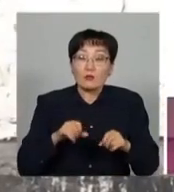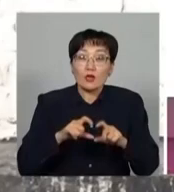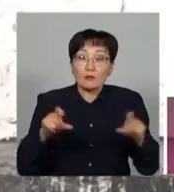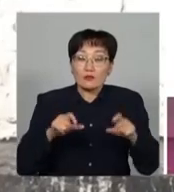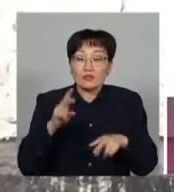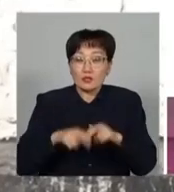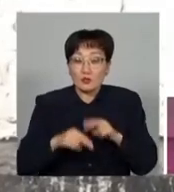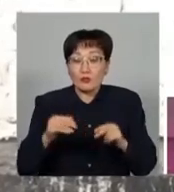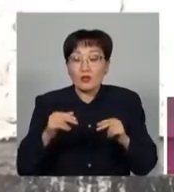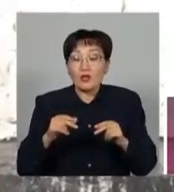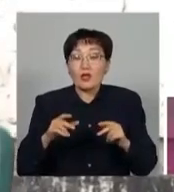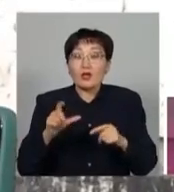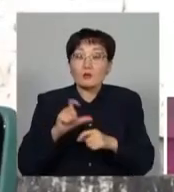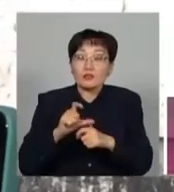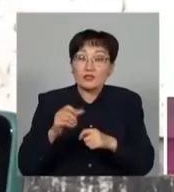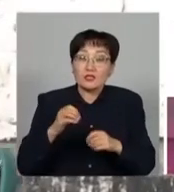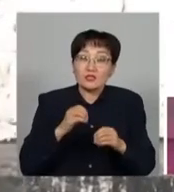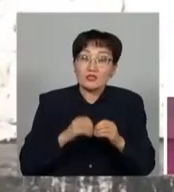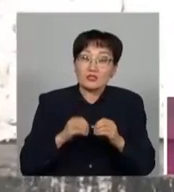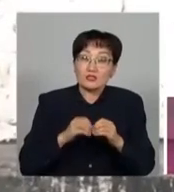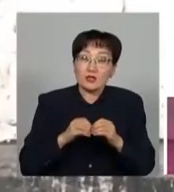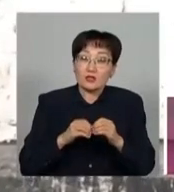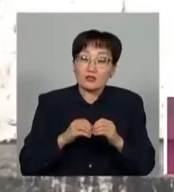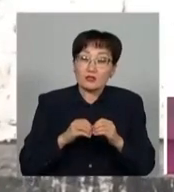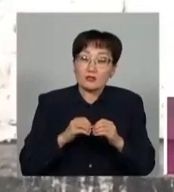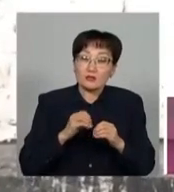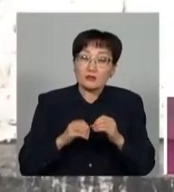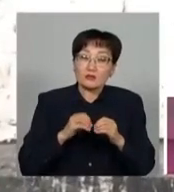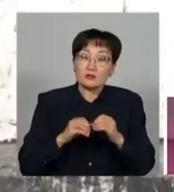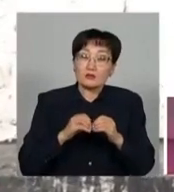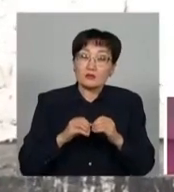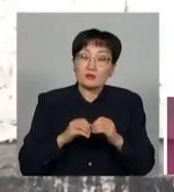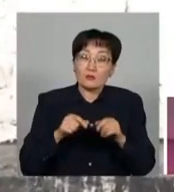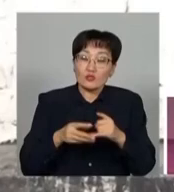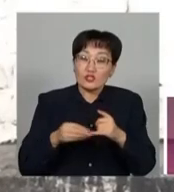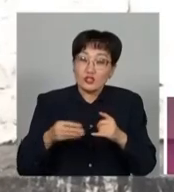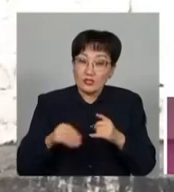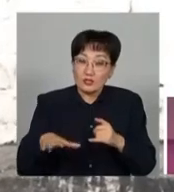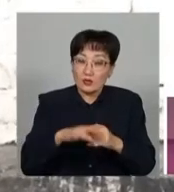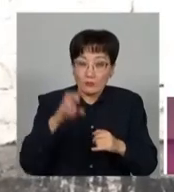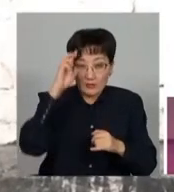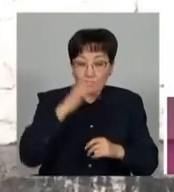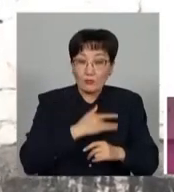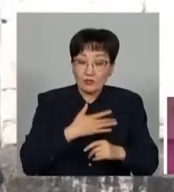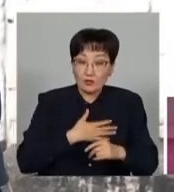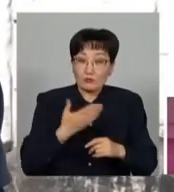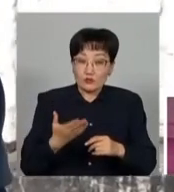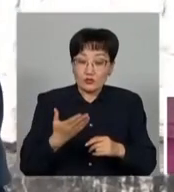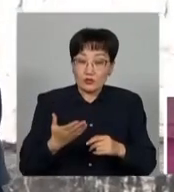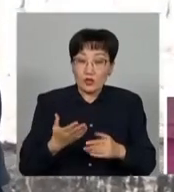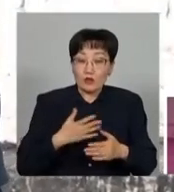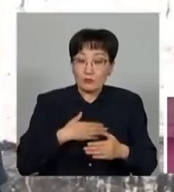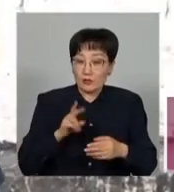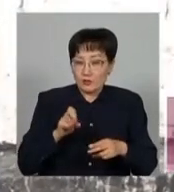Ар жағы мешіт, бер жағы супермаркет. Темірханов ана жерде десятка жұрт тұр. Ар жағы десятка. Бұл жер негізі мемлекеттің балансында ма? Мемлекеттің балансында бұл деген. Ал біз